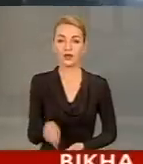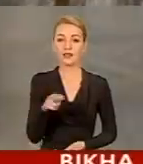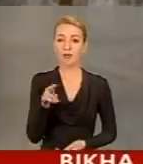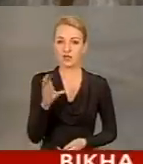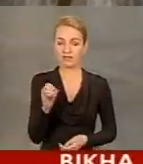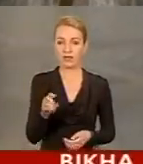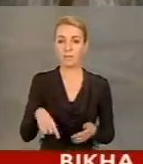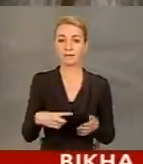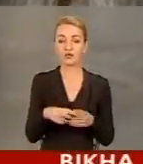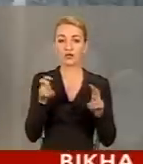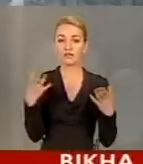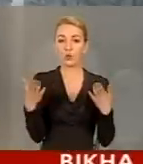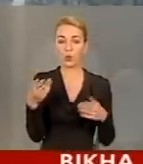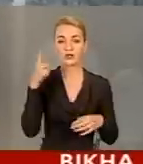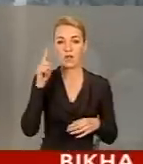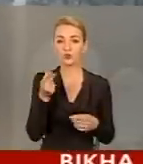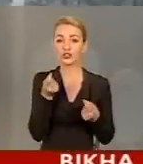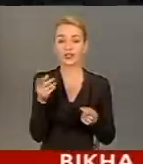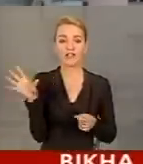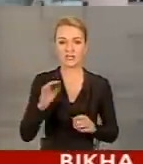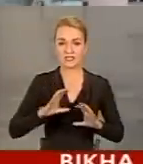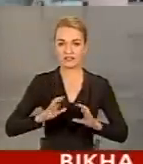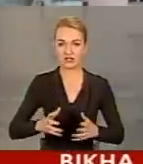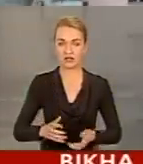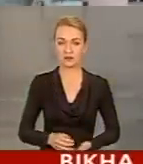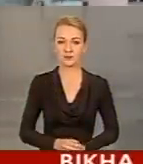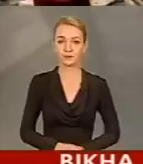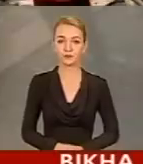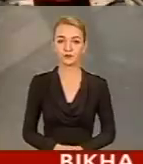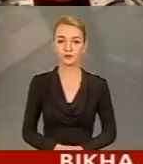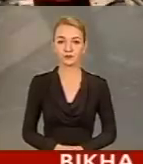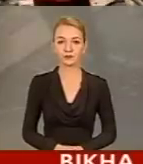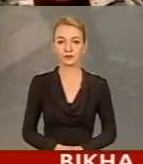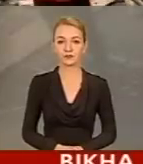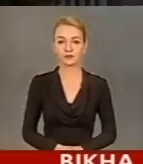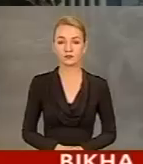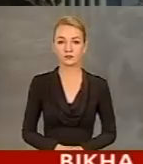Дебальцеве – місто, назву якого тепер знає чи не весь світ.